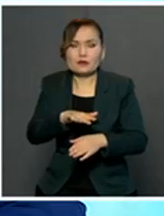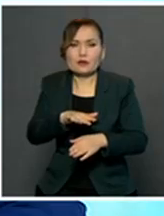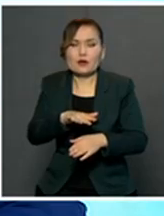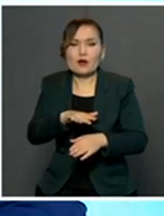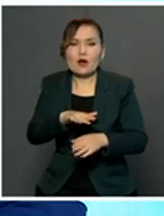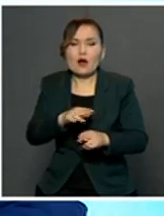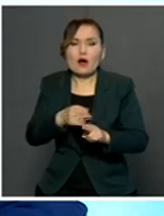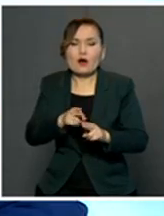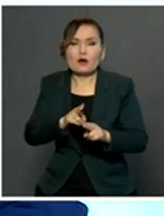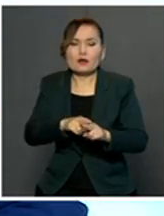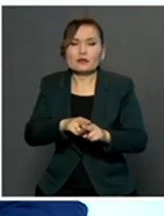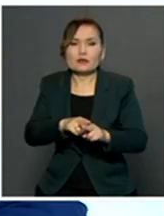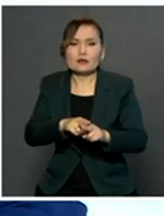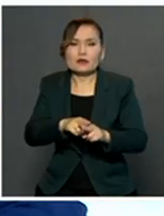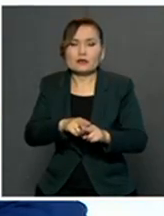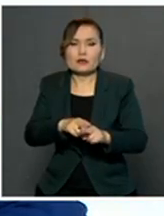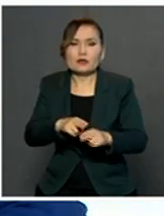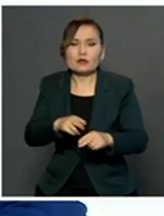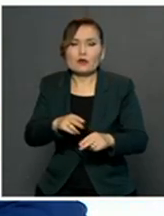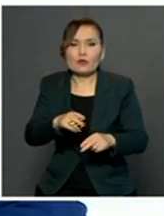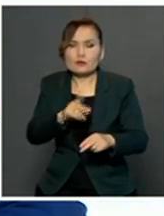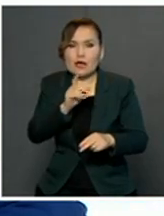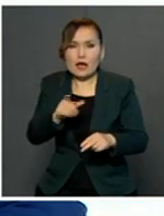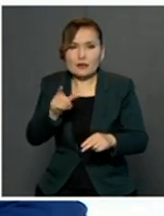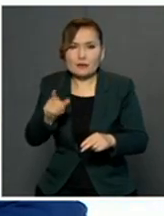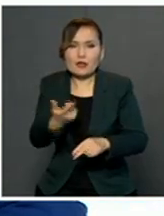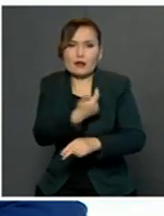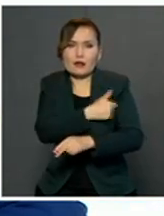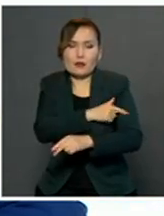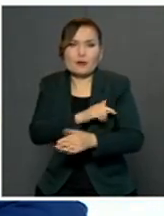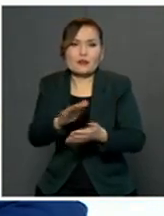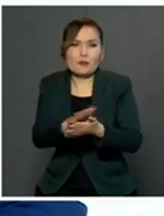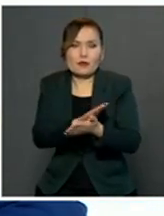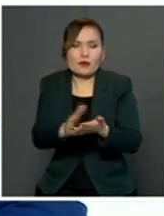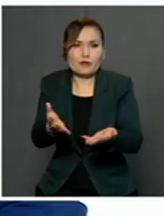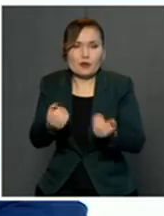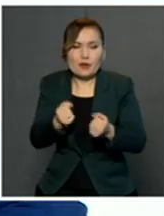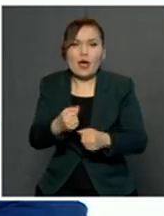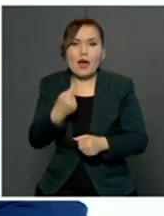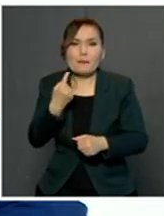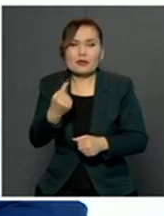өздерінің мессенджерлері арқылы өзінің статусын көруге мүмкіндігі бар. 1 сәуір мен